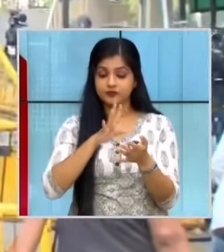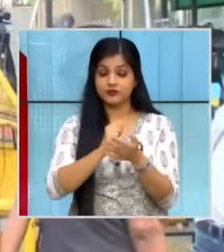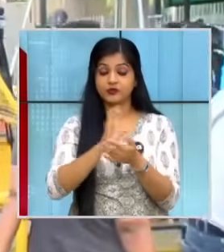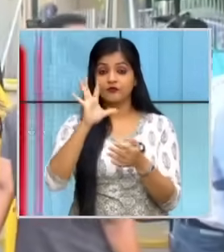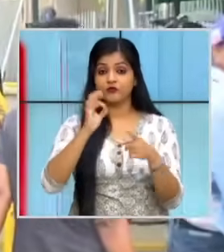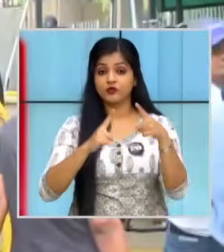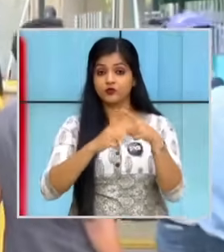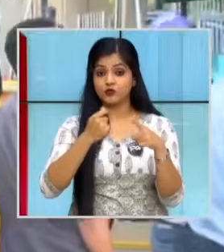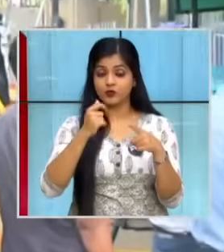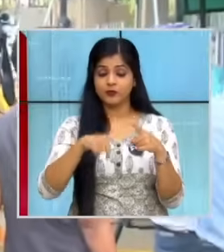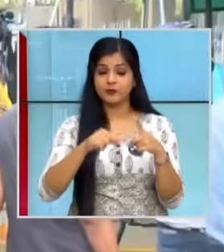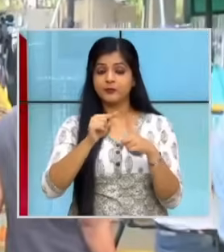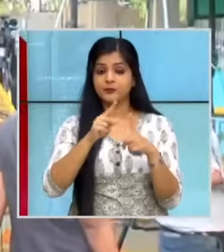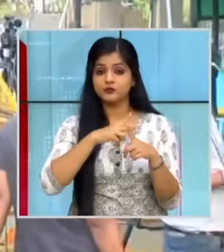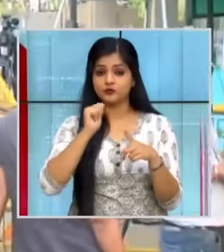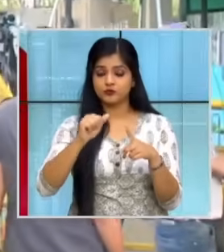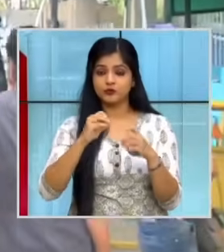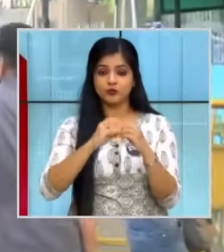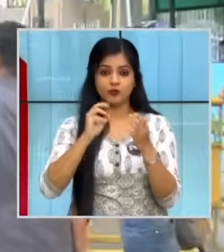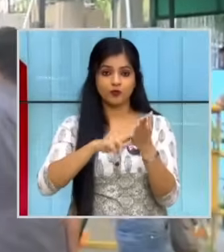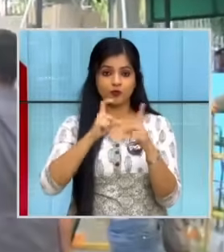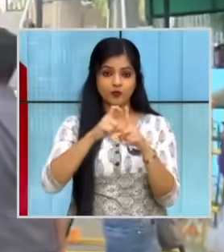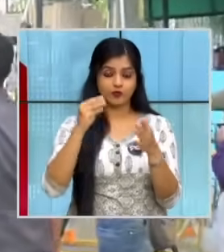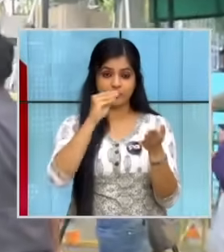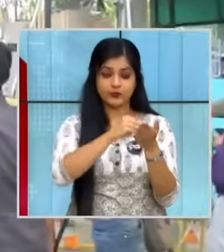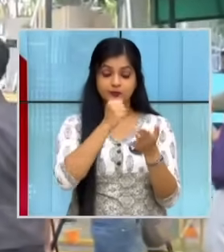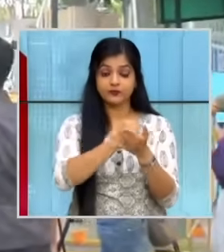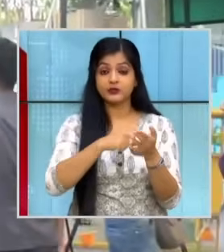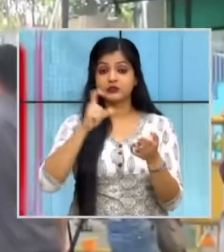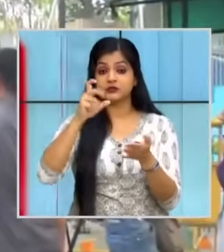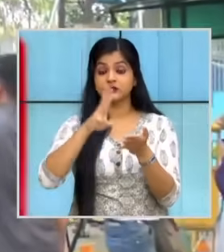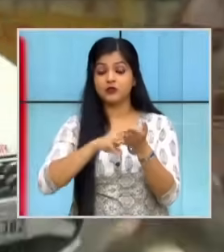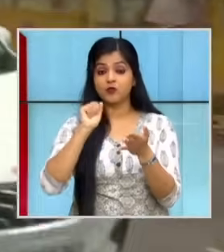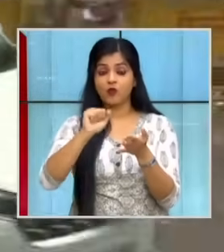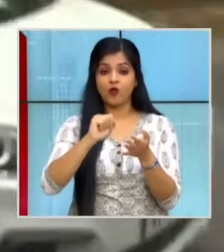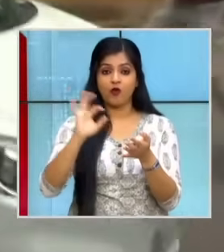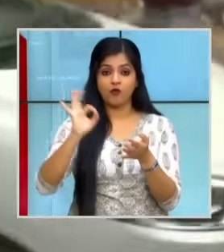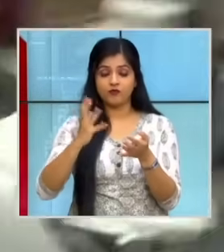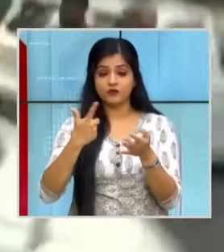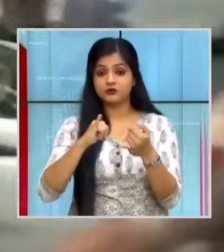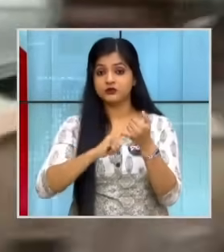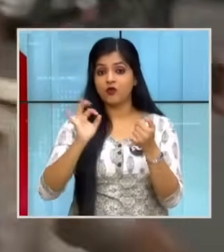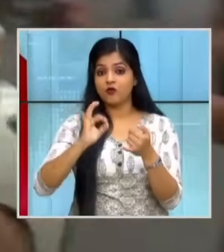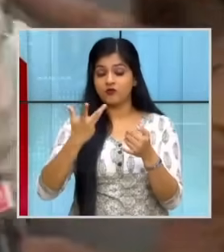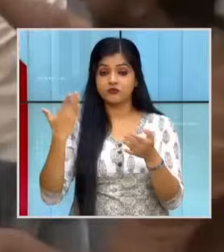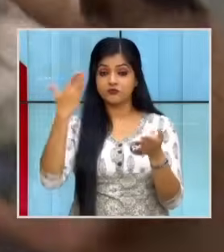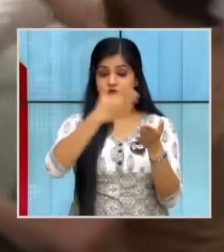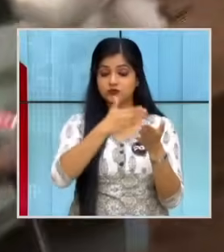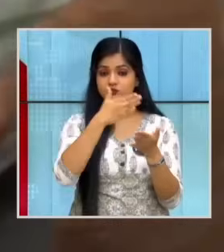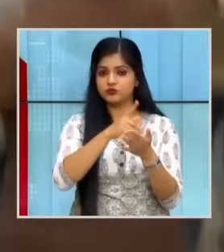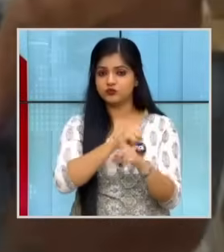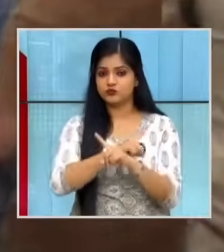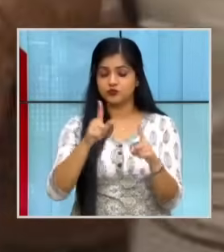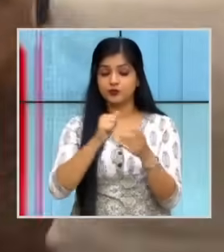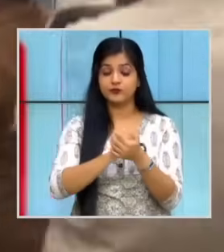50,000 രൂപയുടെ വ്യക്തിഗത ബോണ്ട്, ഒപ്പം തന്നെ മുഖ്യമന്ത്രിയുടെ ഓഫീസിലേക്കോ സെക്രട്ടേറിയറ്റിലേക്കോ പോകാൻ പാടില്ല,